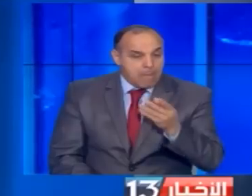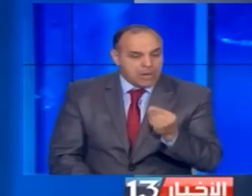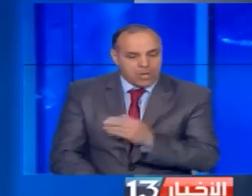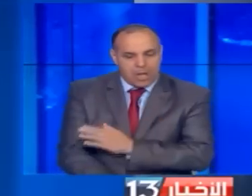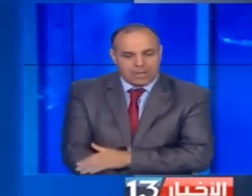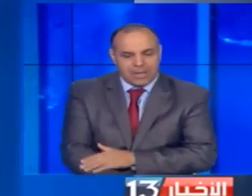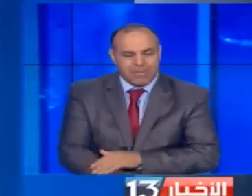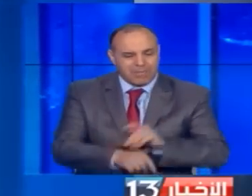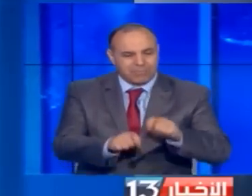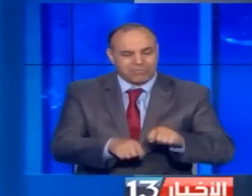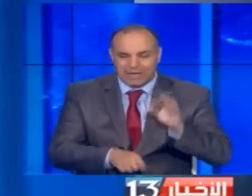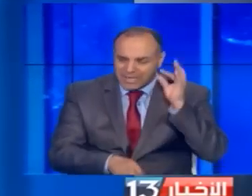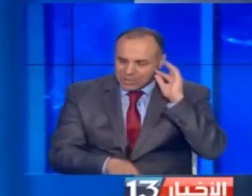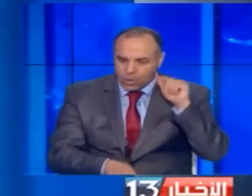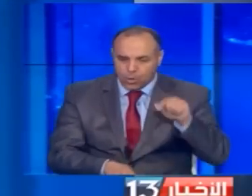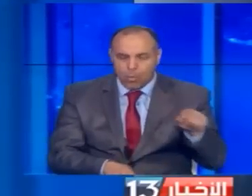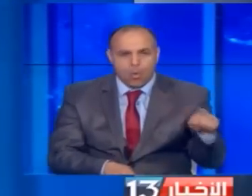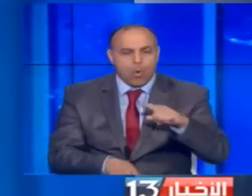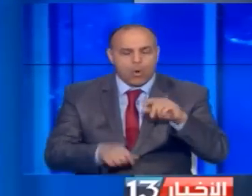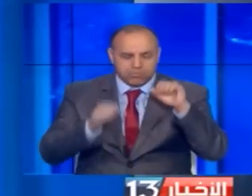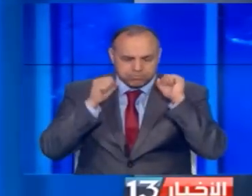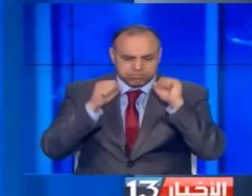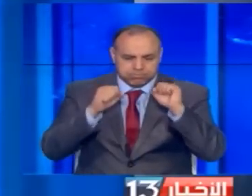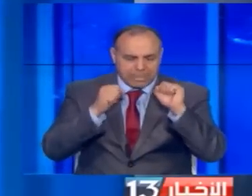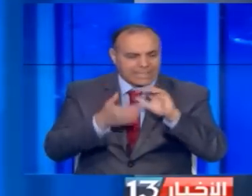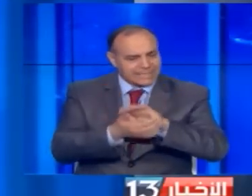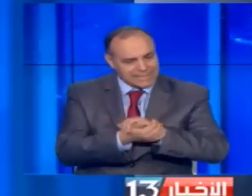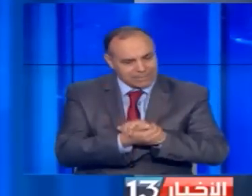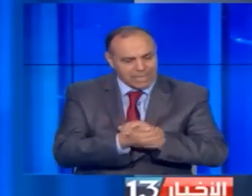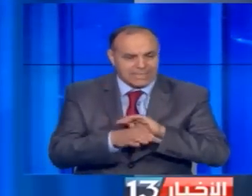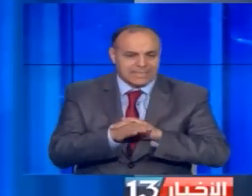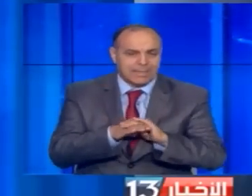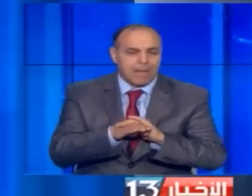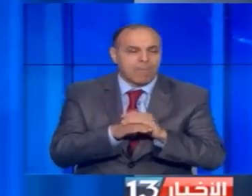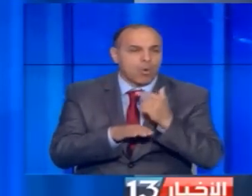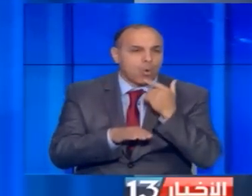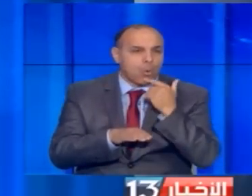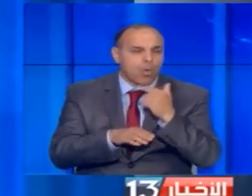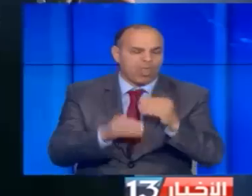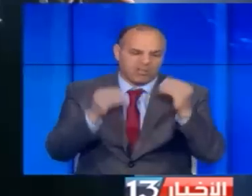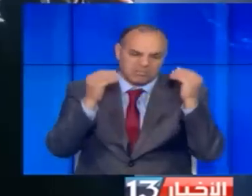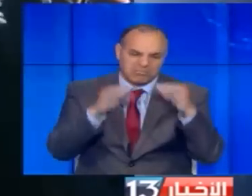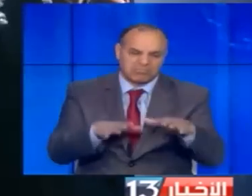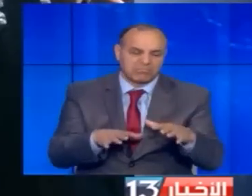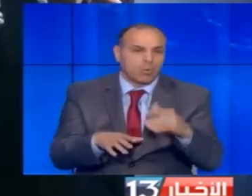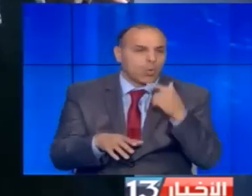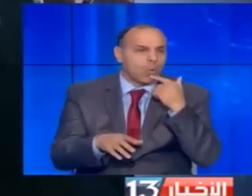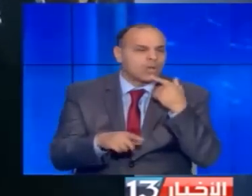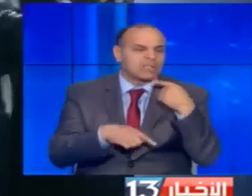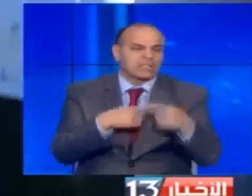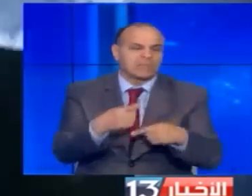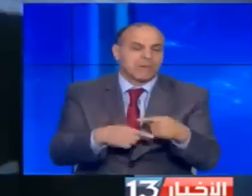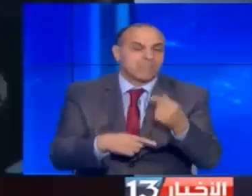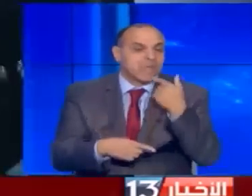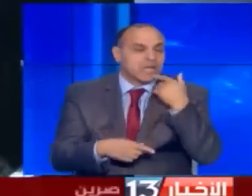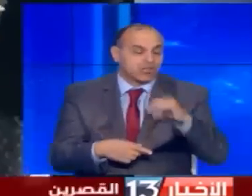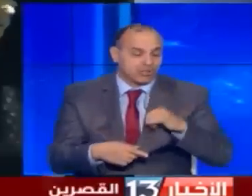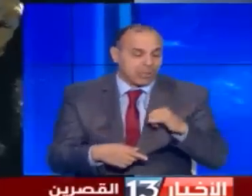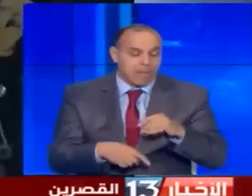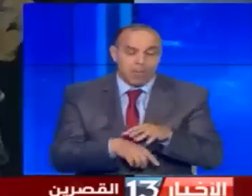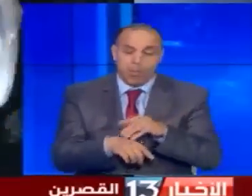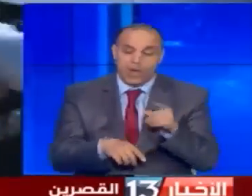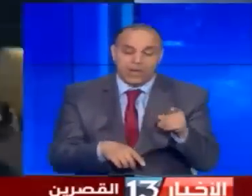عمال الحظائر بالقصرين اليوم وقفة احتجاج سلمية بسبب ما سموه التهميش المتواصل، خاصة لشباب